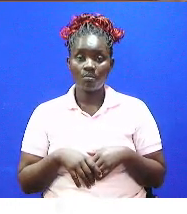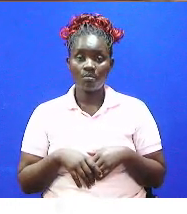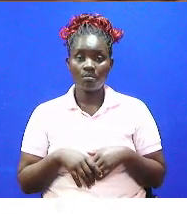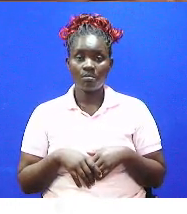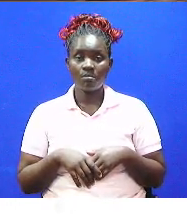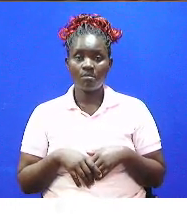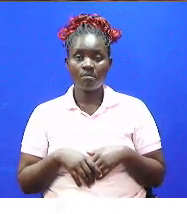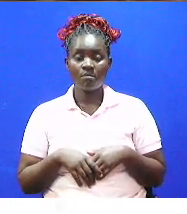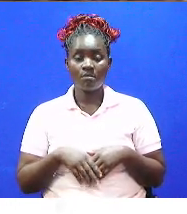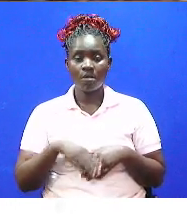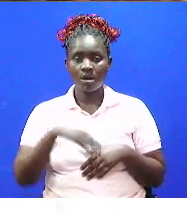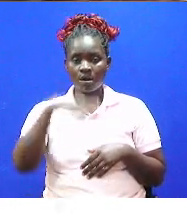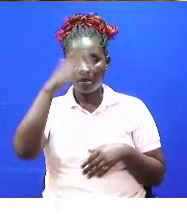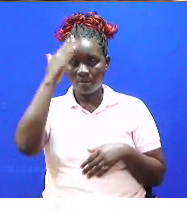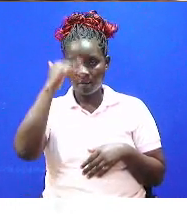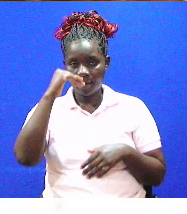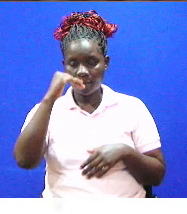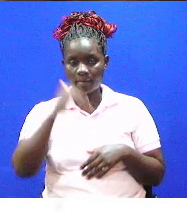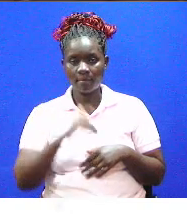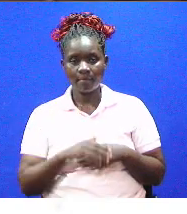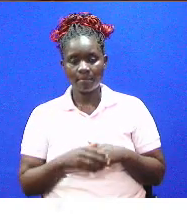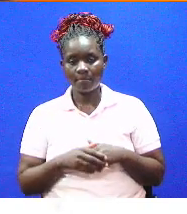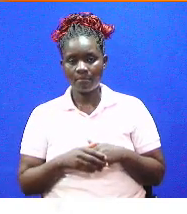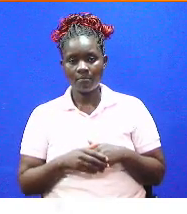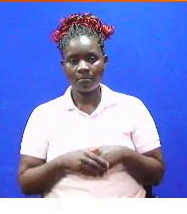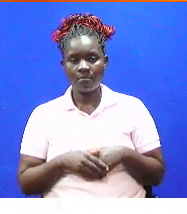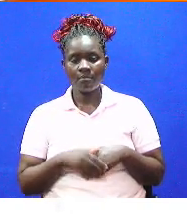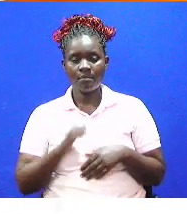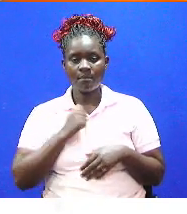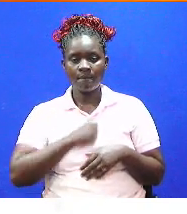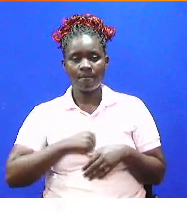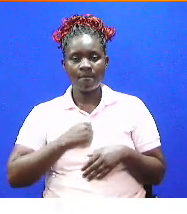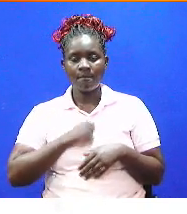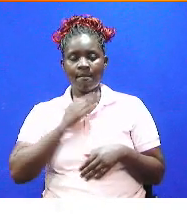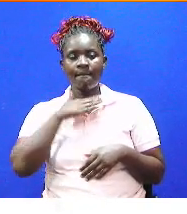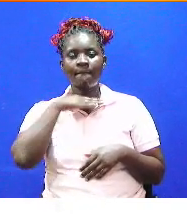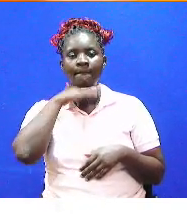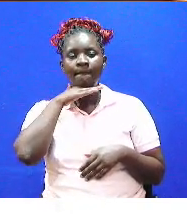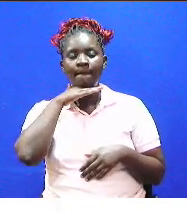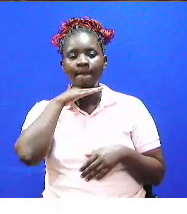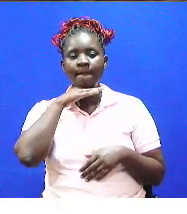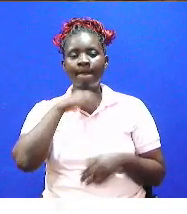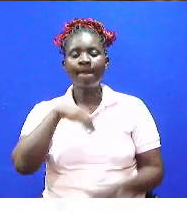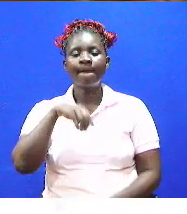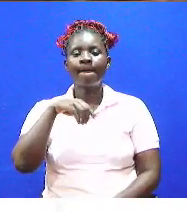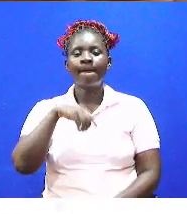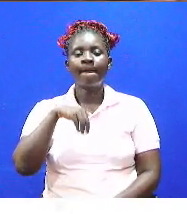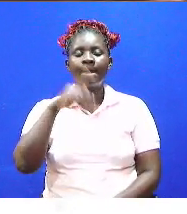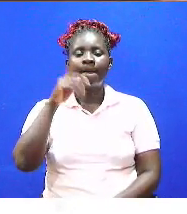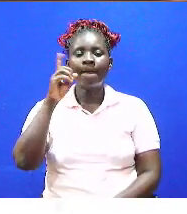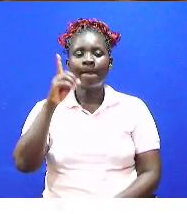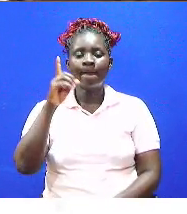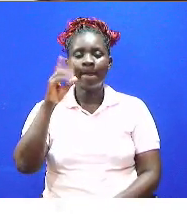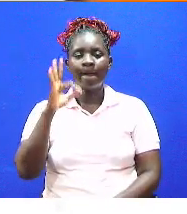kwa sababu ya maombolezi ya kifo ya CDF wetu Mr. Gora